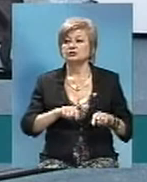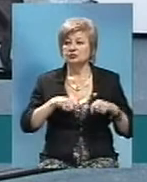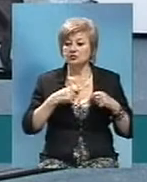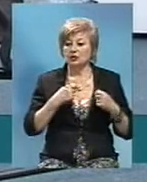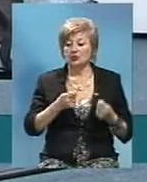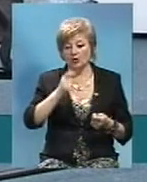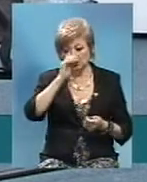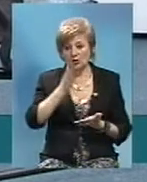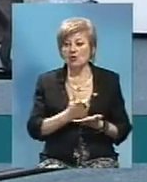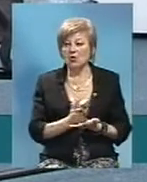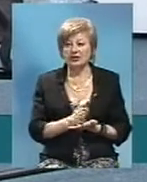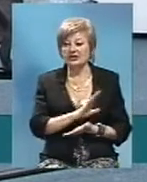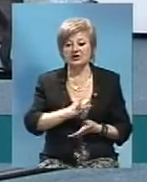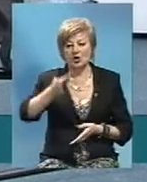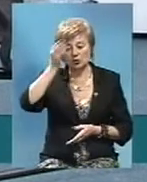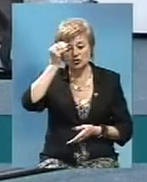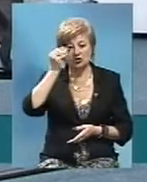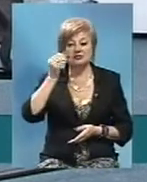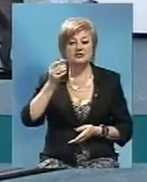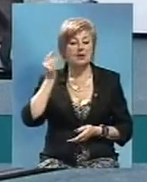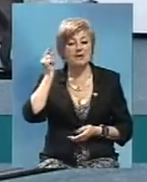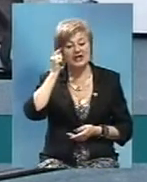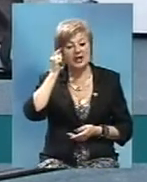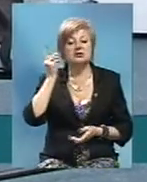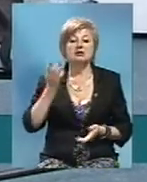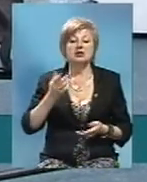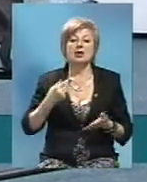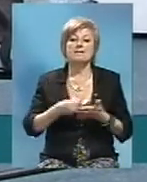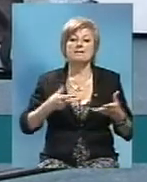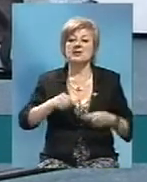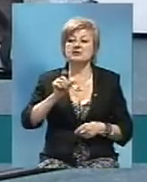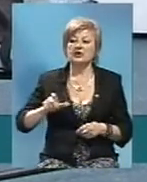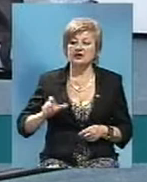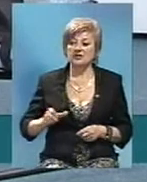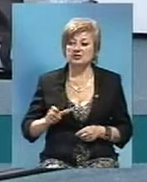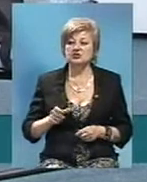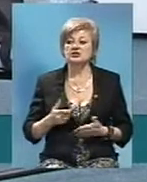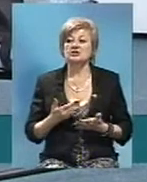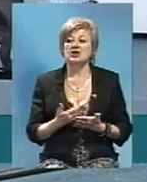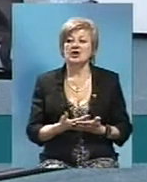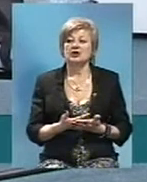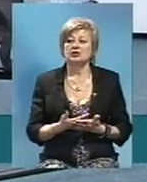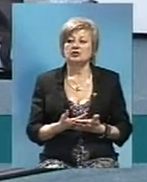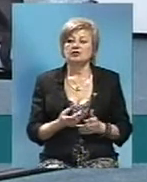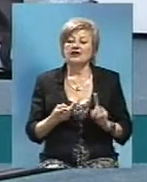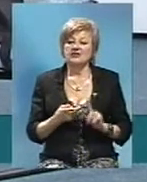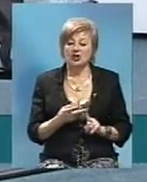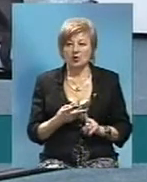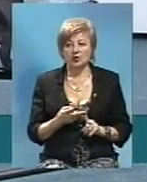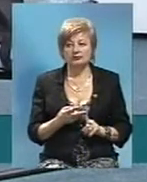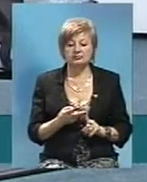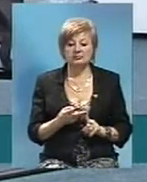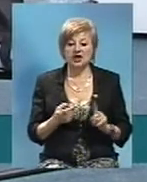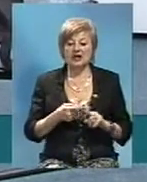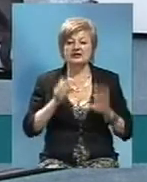регуляторної політики, бо він не враховує думку підприємців і взагалі він має прийматися по особливій процедурі. Uh-huh. По-друге,